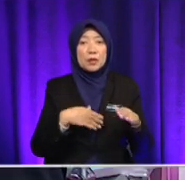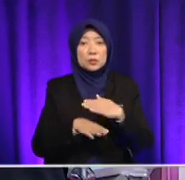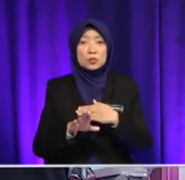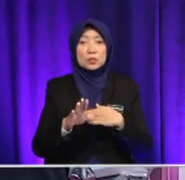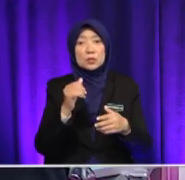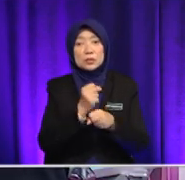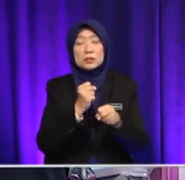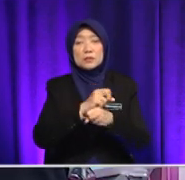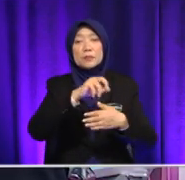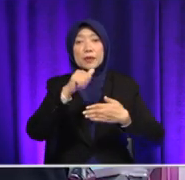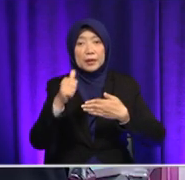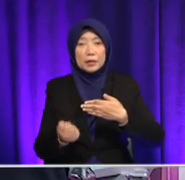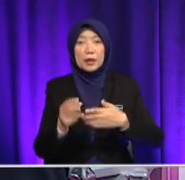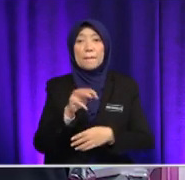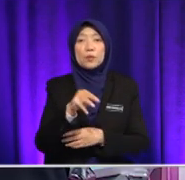kerja